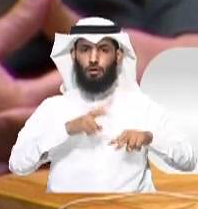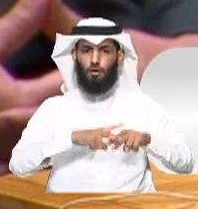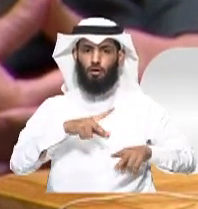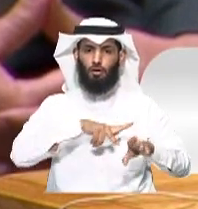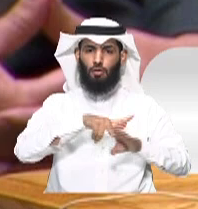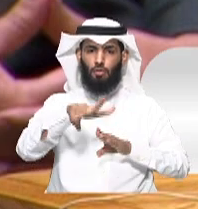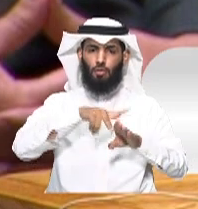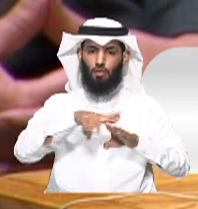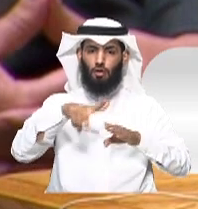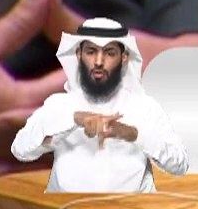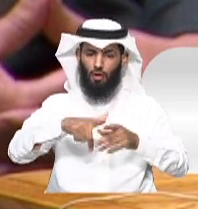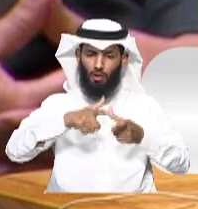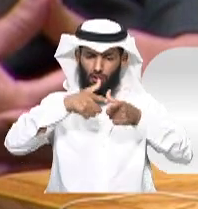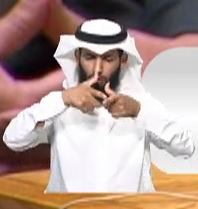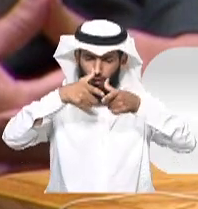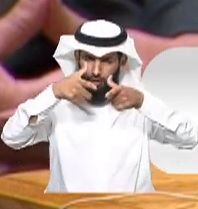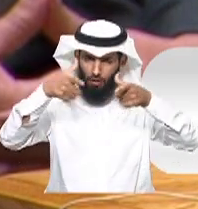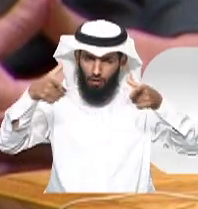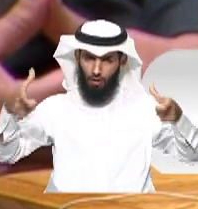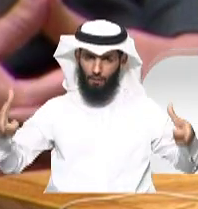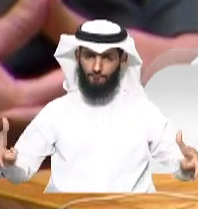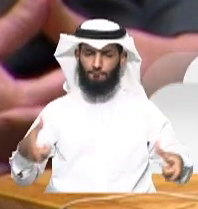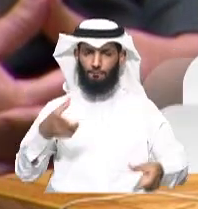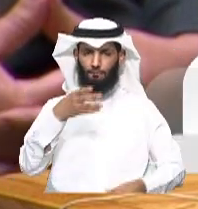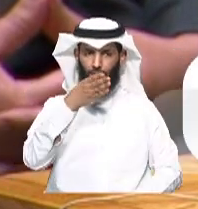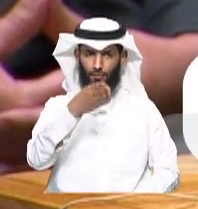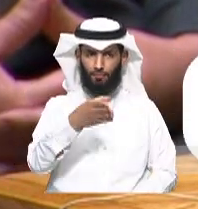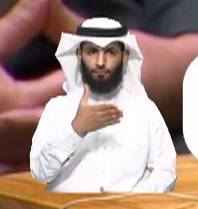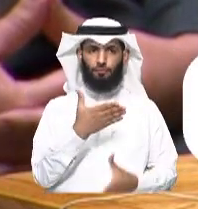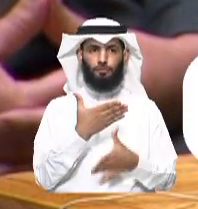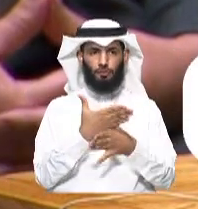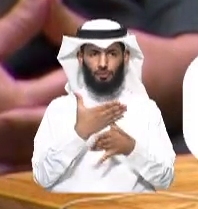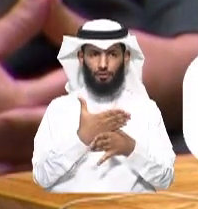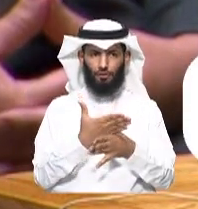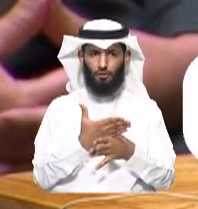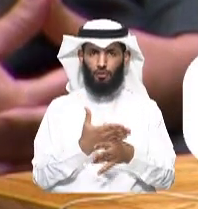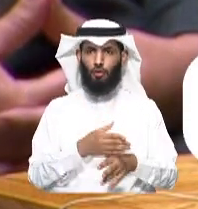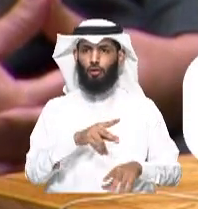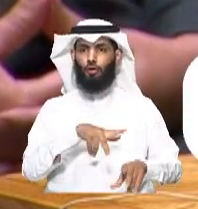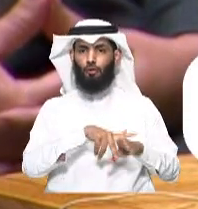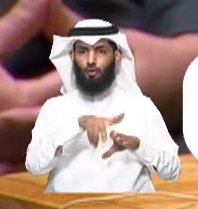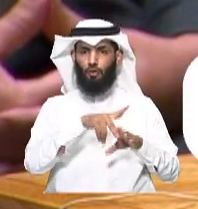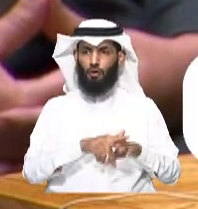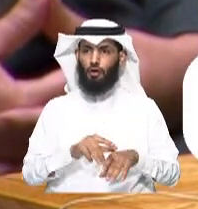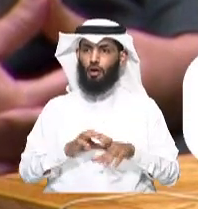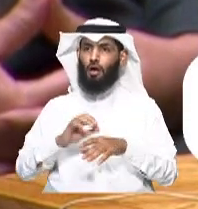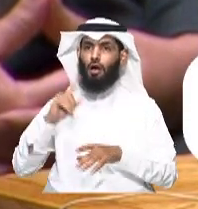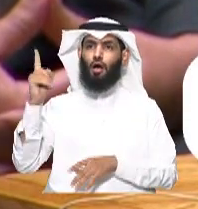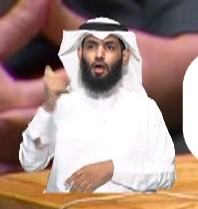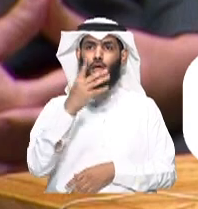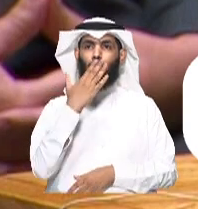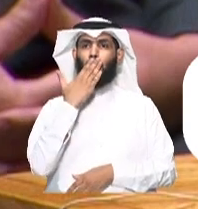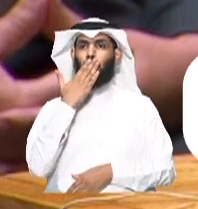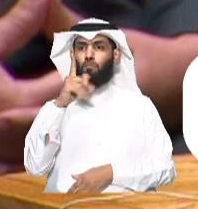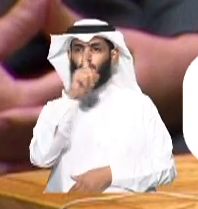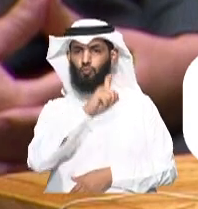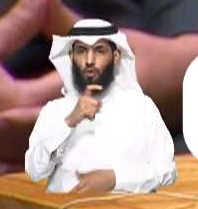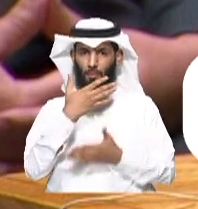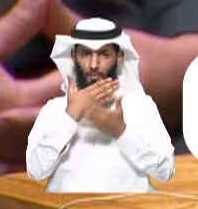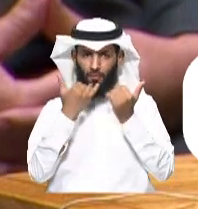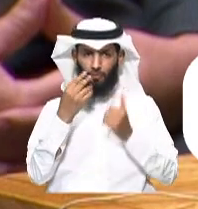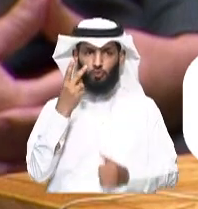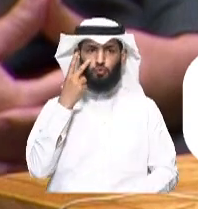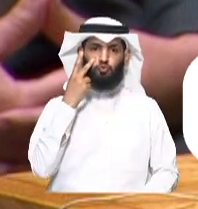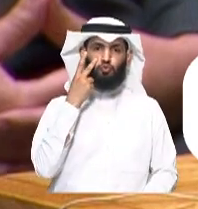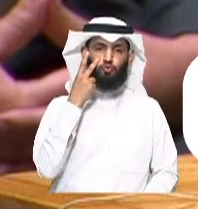في المنطقه في حال استمر في انتهاكاته دون مسائله فلننظر لما يحدث لاشقائنا في